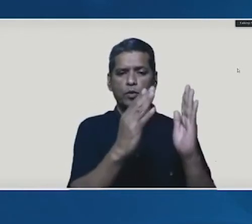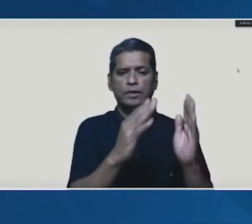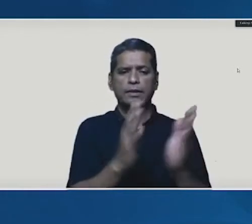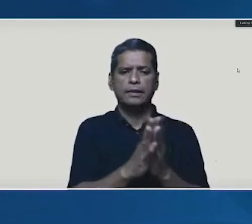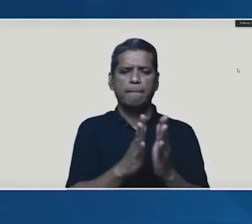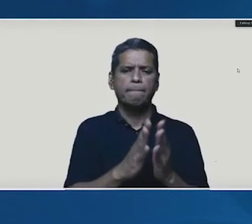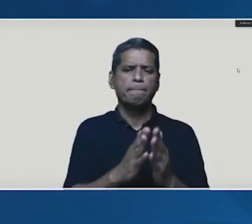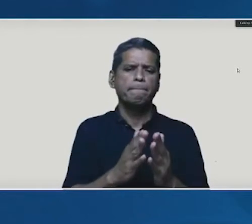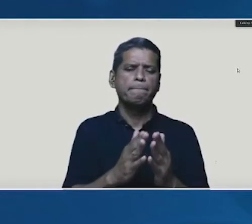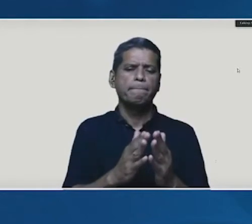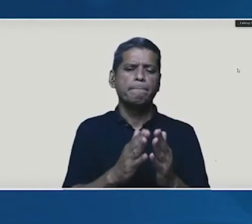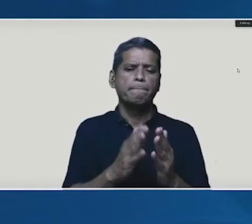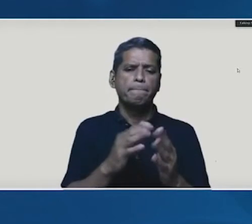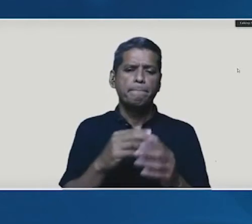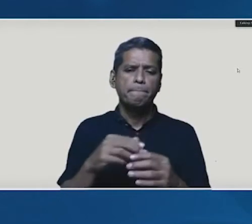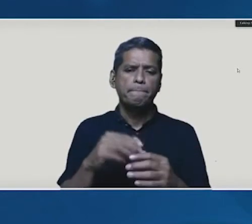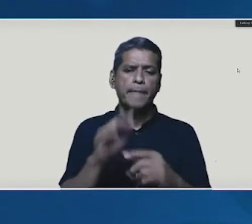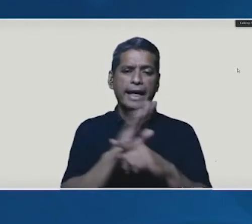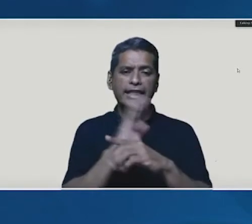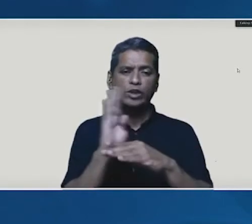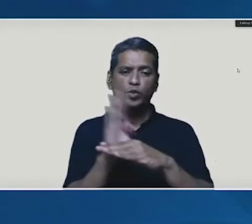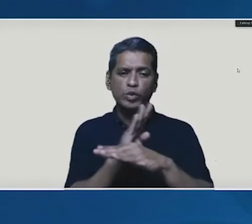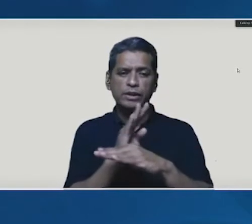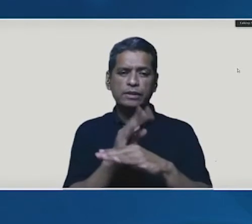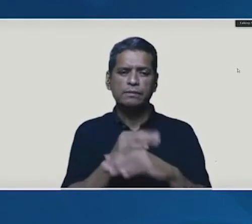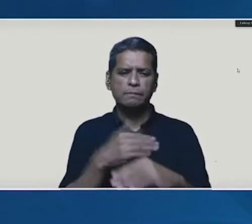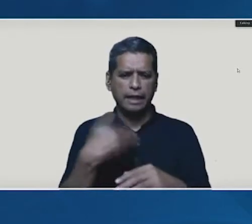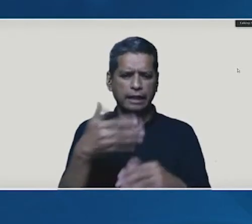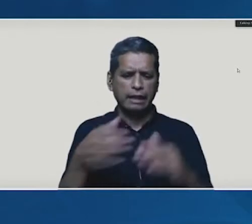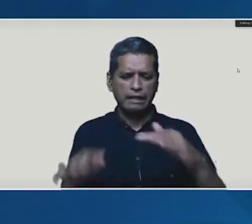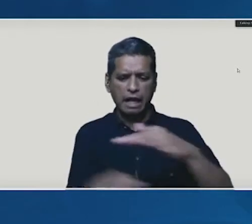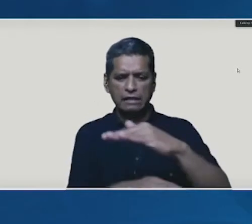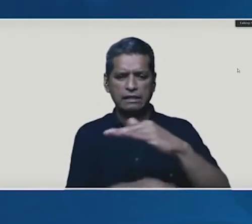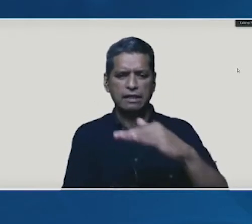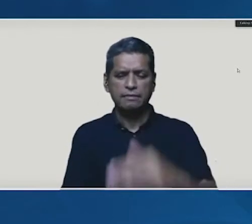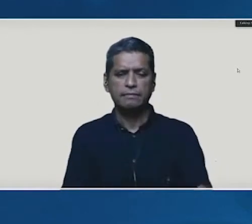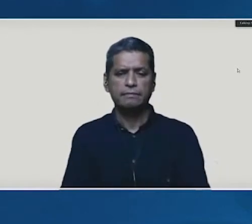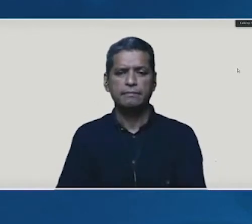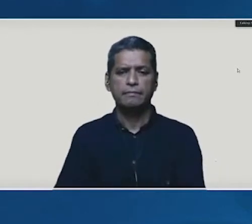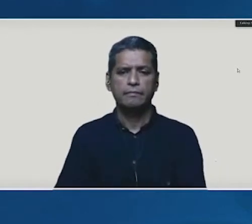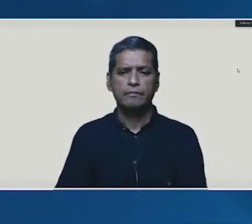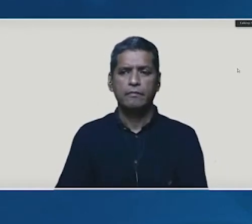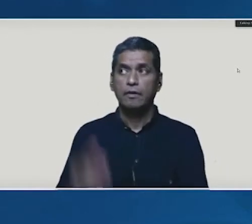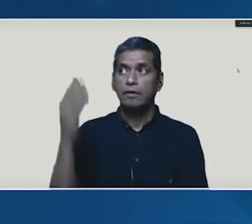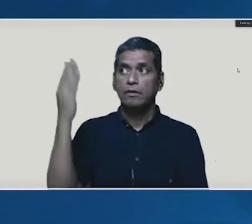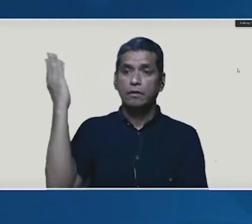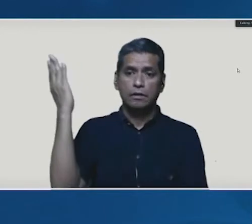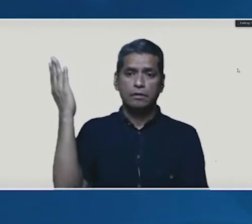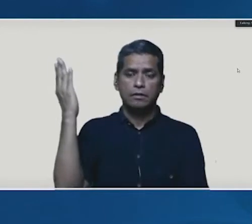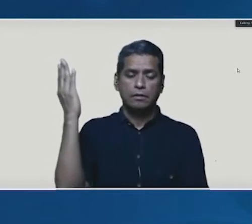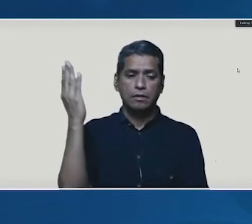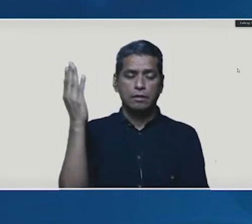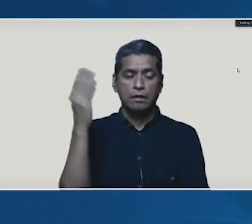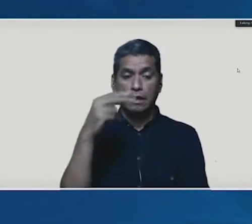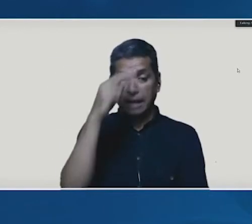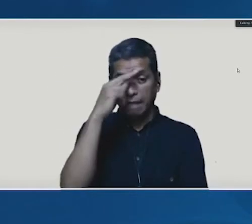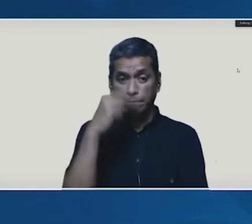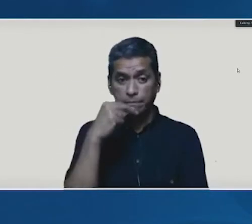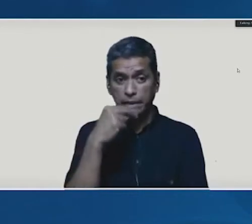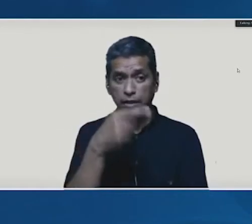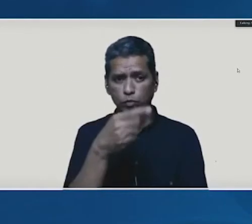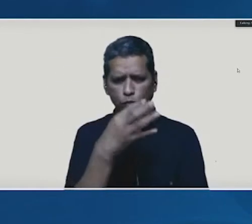bisa teringat Wah ini berhubungan dengan apa yang dikatakan oleh Yesaya kurang lebih 100 tahun